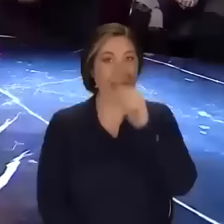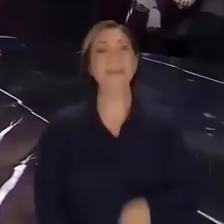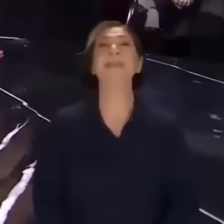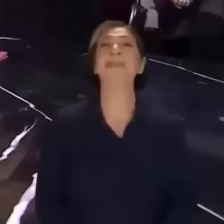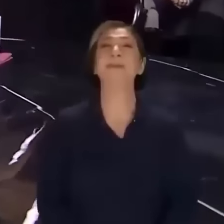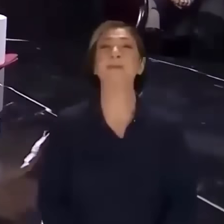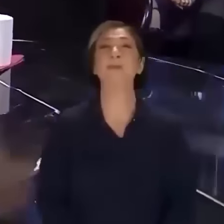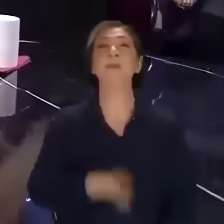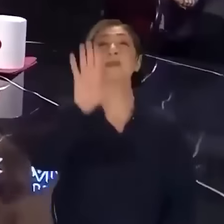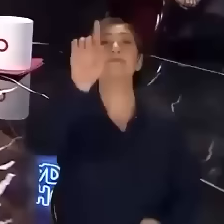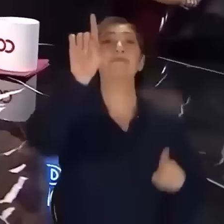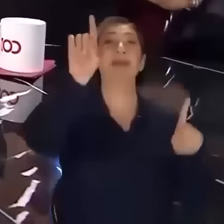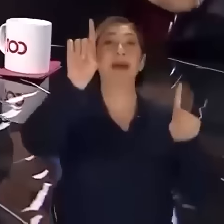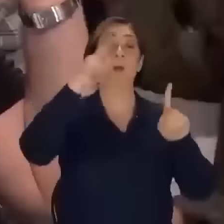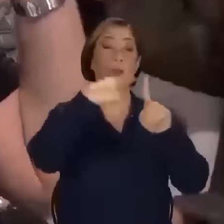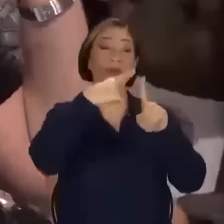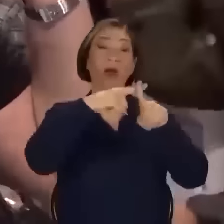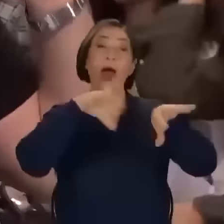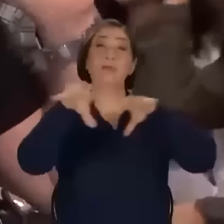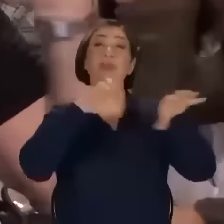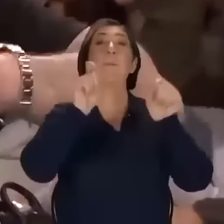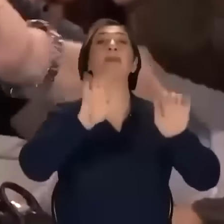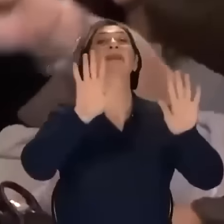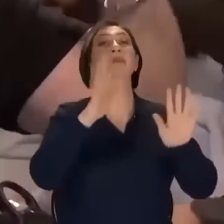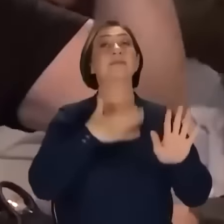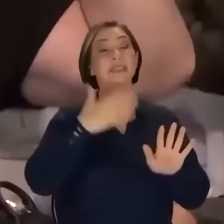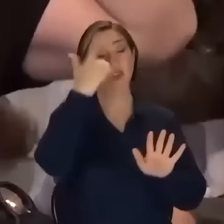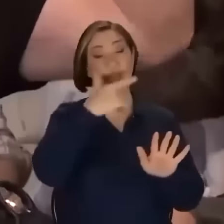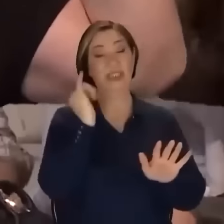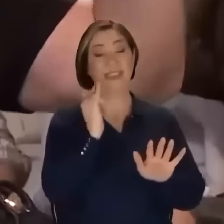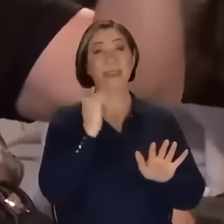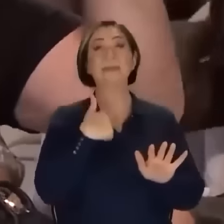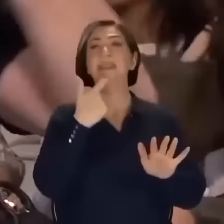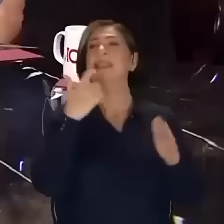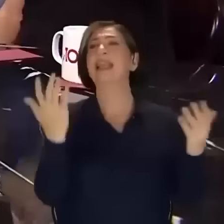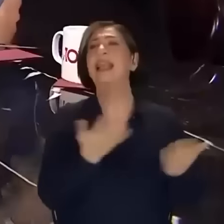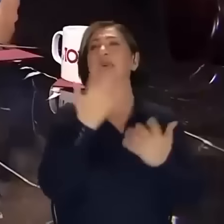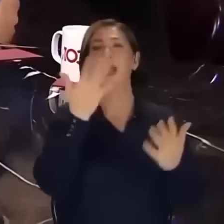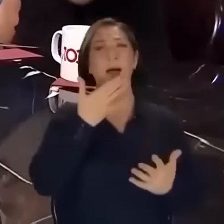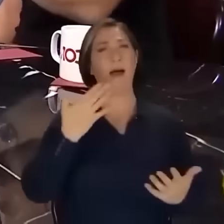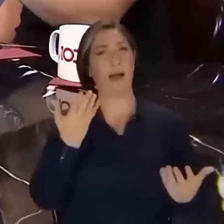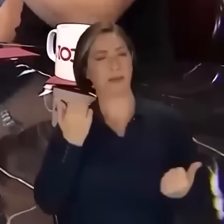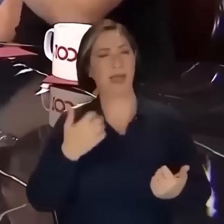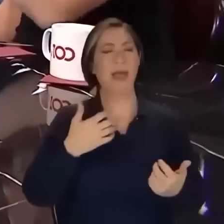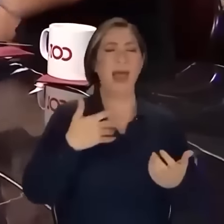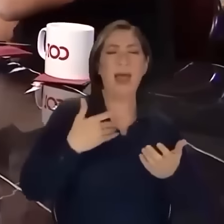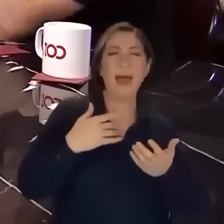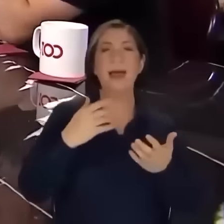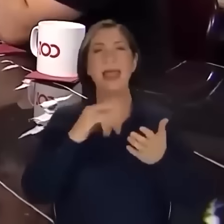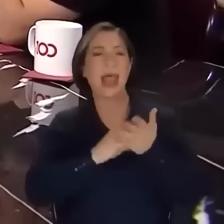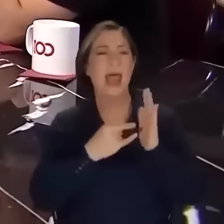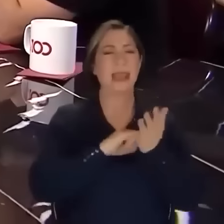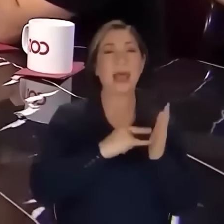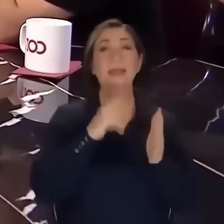Peki bir dakika burada bir pozitif ayrımcılık yapılmasın Biz çirkinler hani biz yıllarca karizmatiğim falan diye götürdük Ben